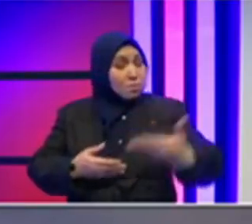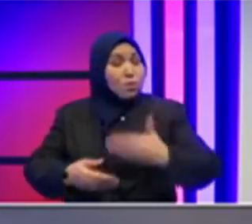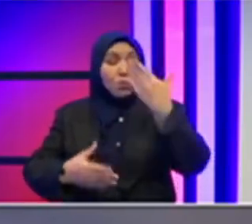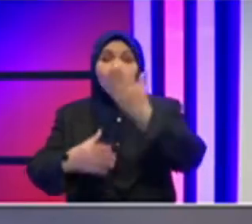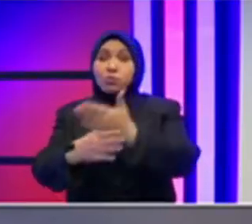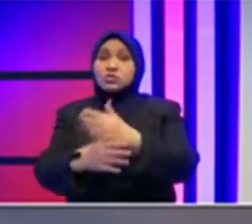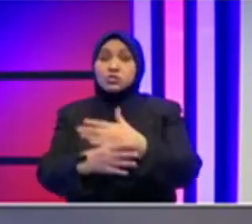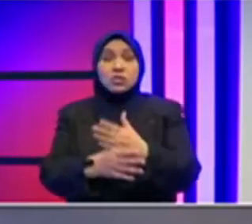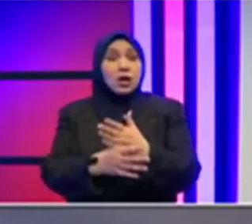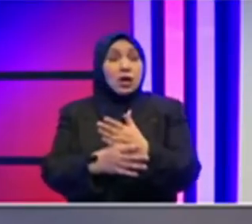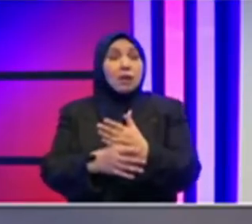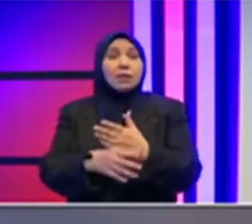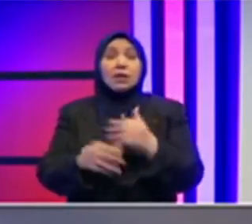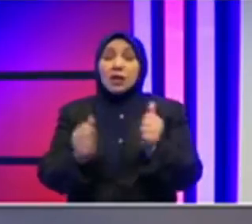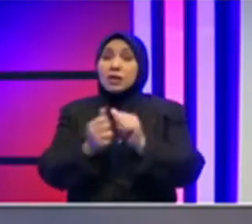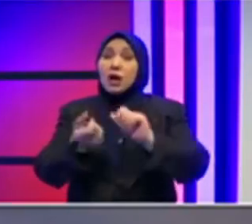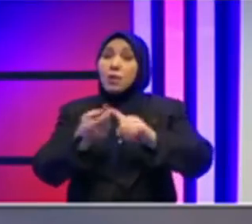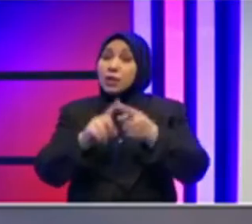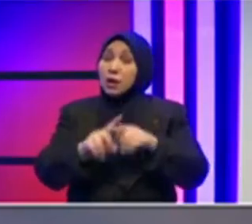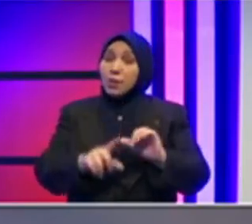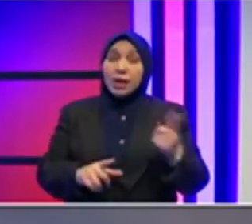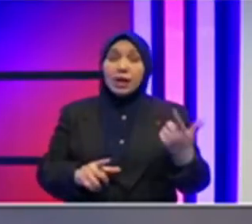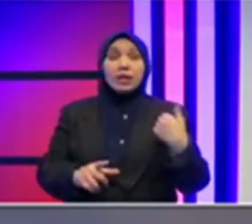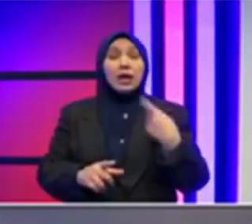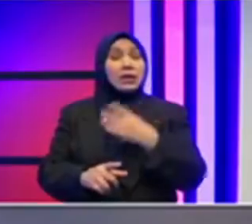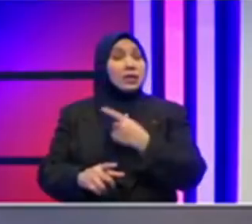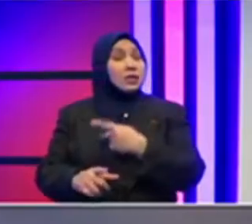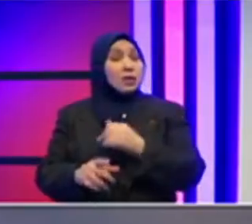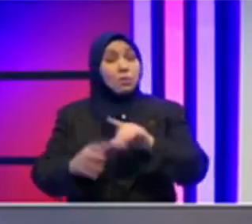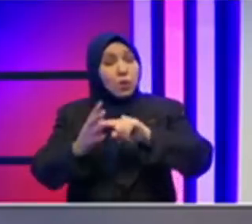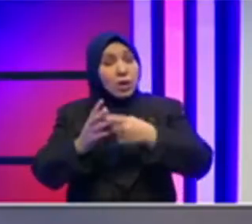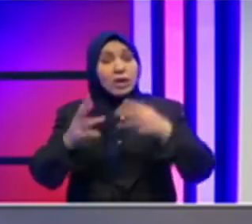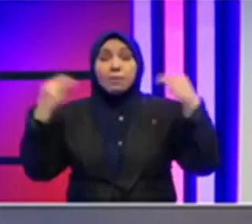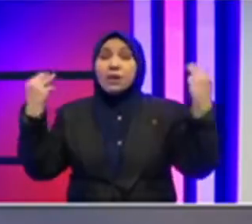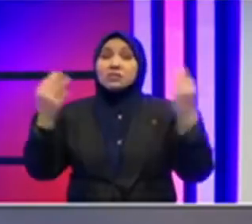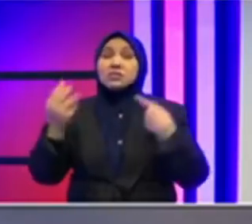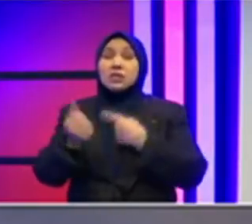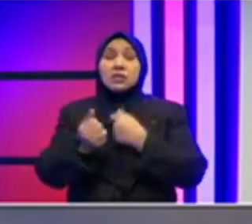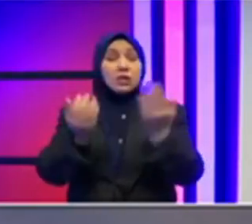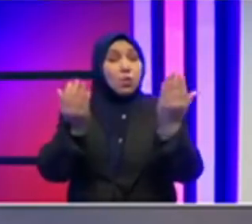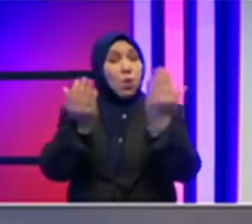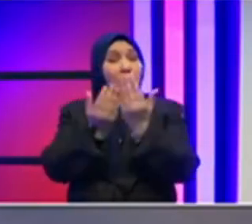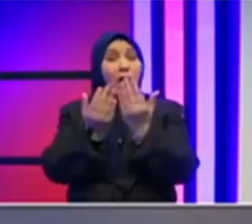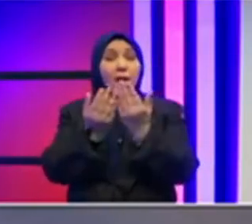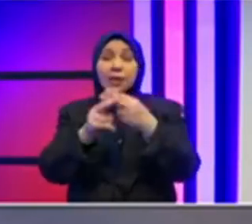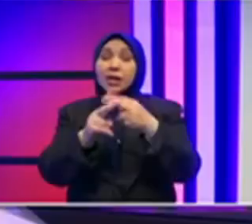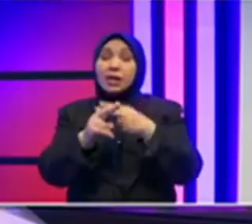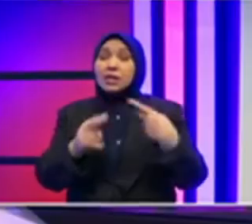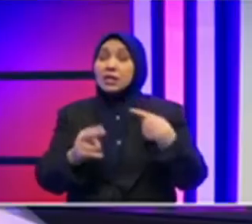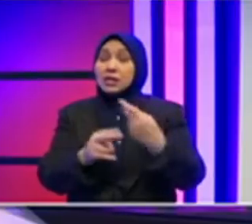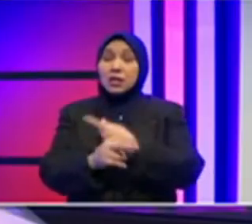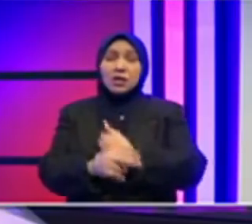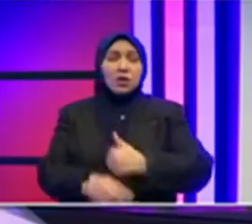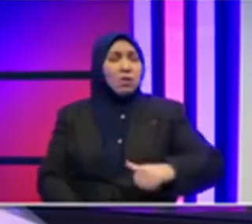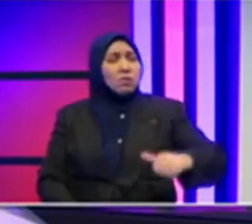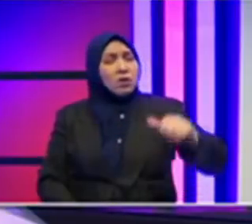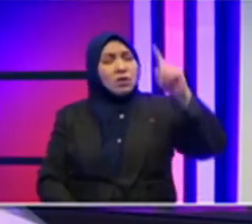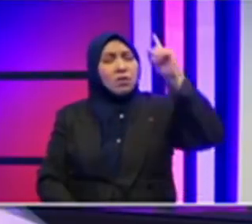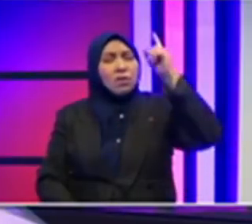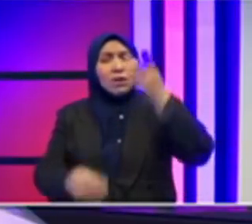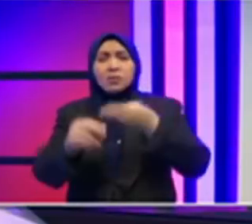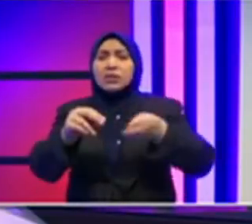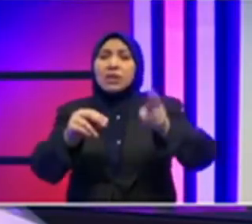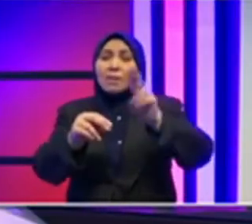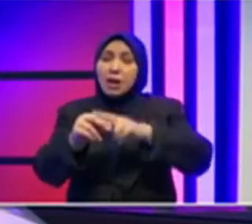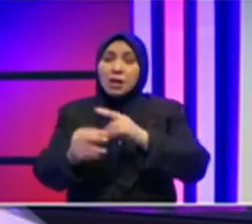kongsikan bersama rakan-rakan yang lain. Dan kita mulakan majlis kita ini dengan doa ringkas kita. Subhanakala ilmalana illa